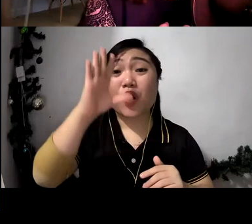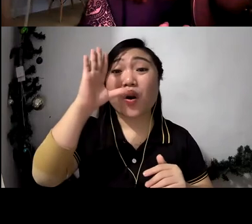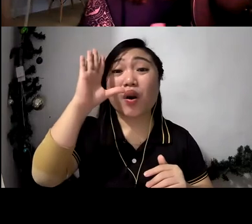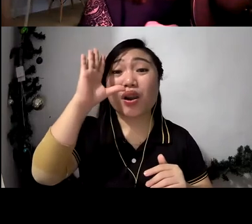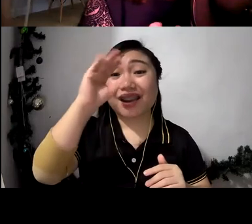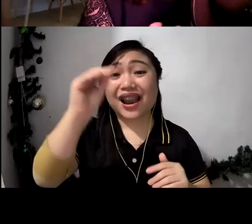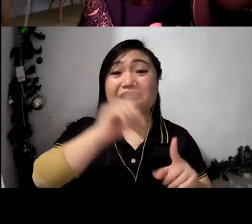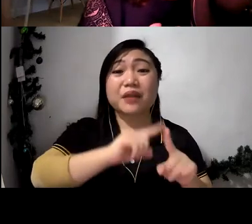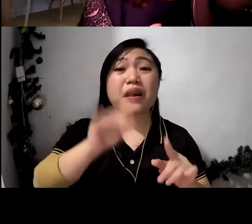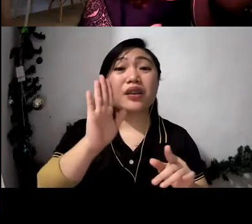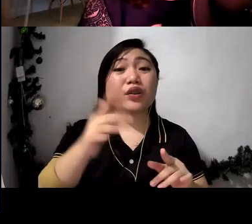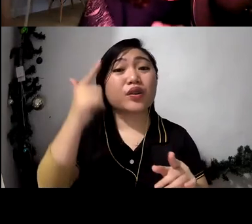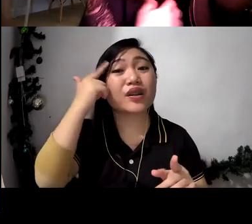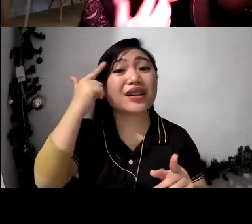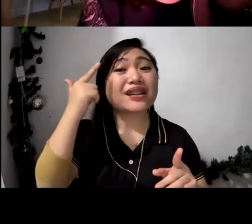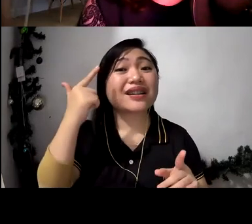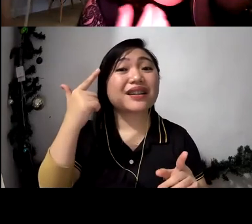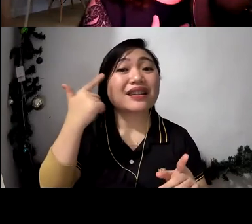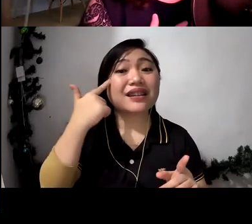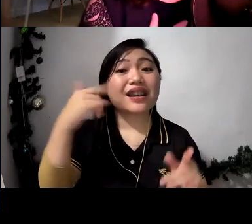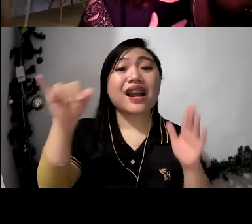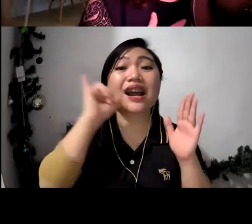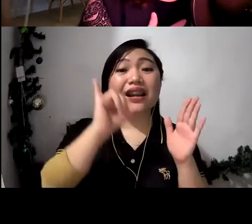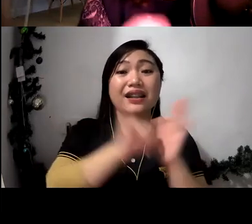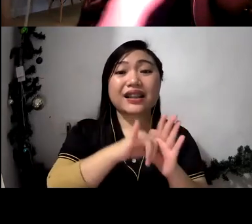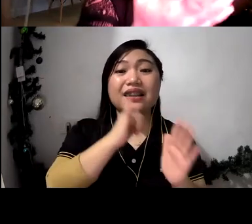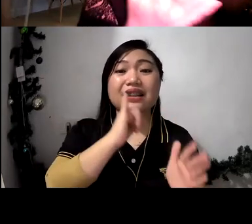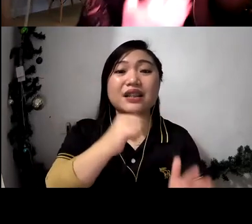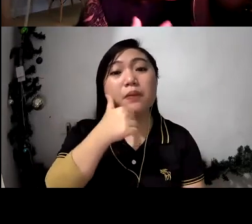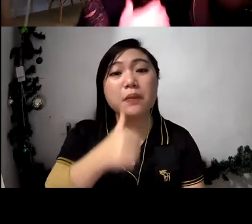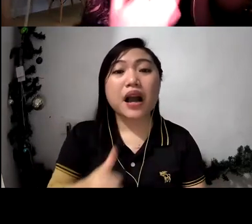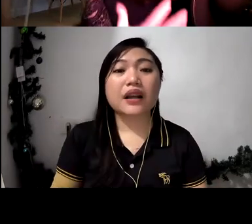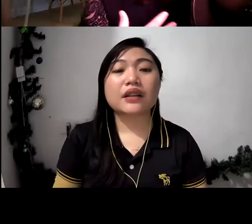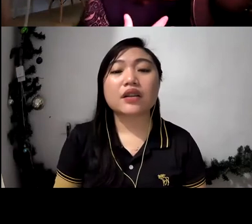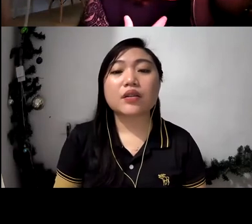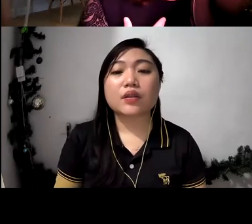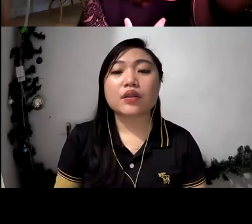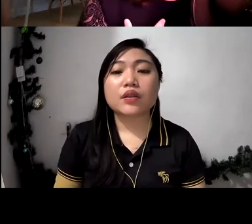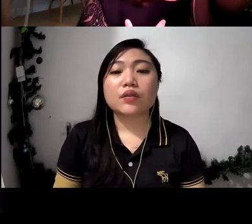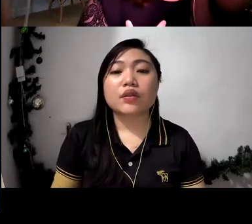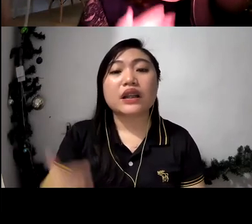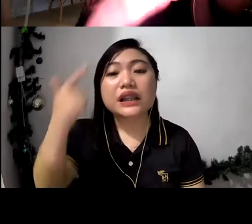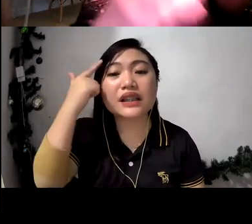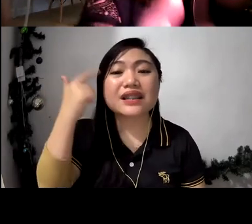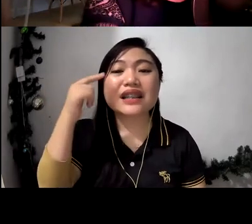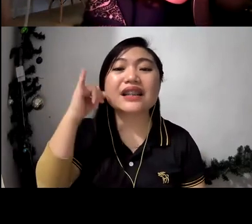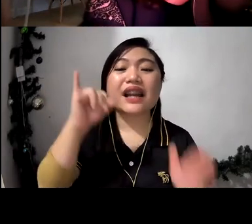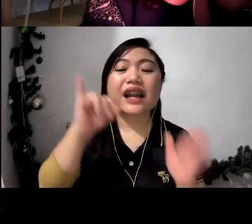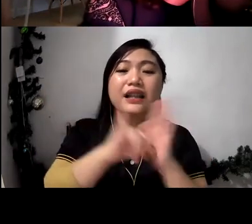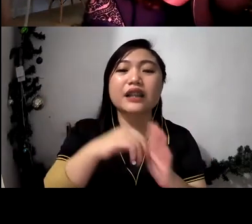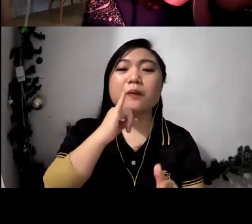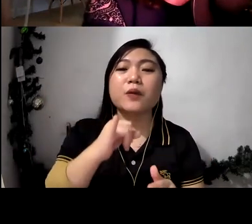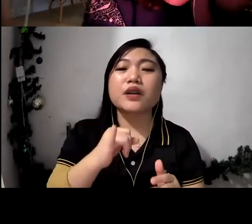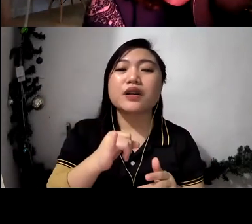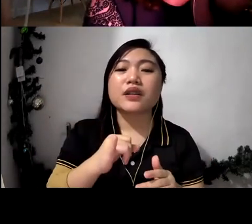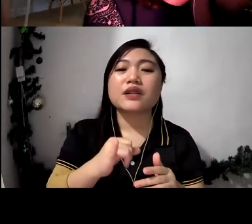no? Si Bibigandang Hari, for example, no? Pwede rin ang gender identity mo, for example, biological sex